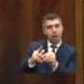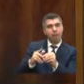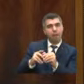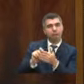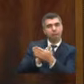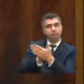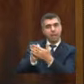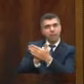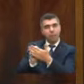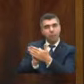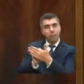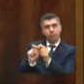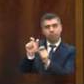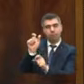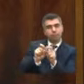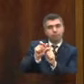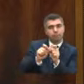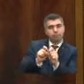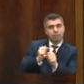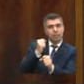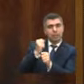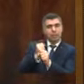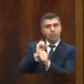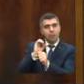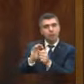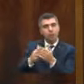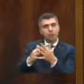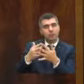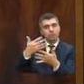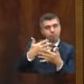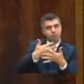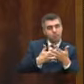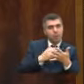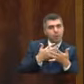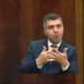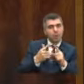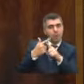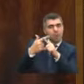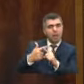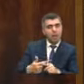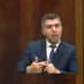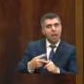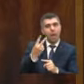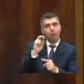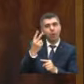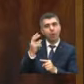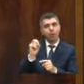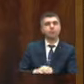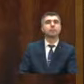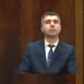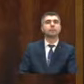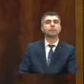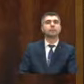وبالإحصاءات البيانية والجداول المبيانية بتفاصيلها والسنة المالية المقبلة 2020. وإن